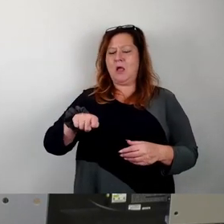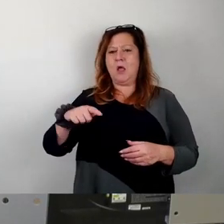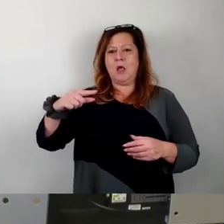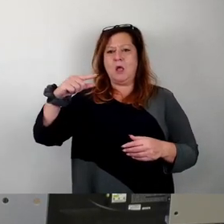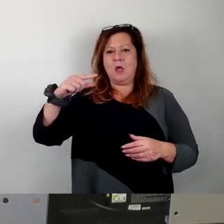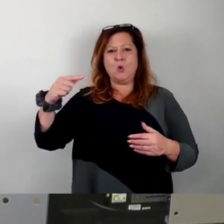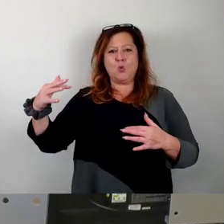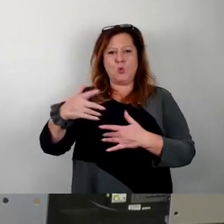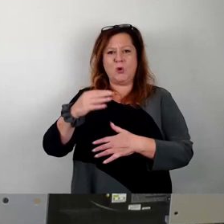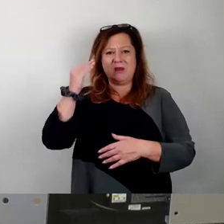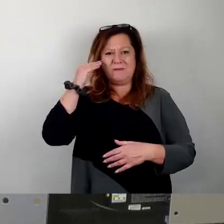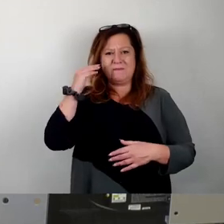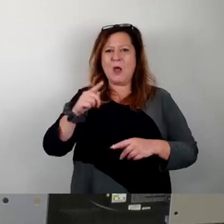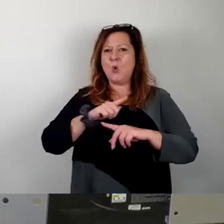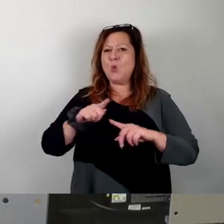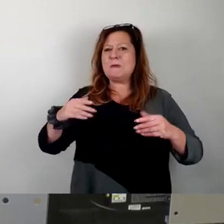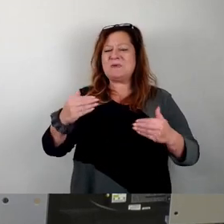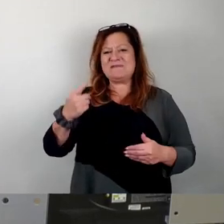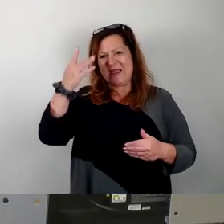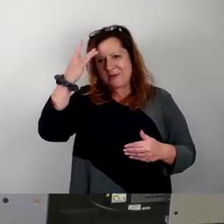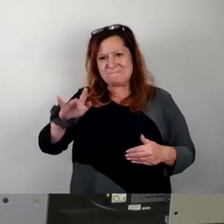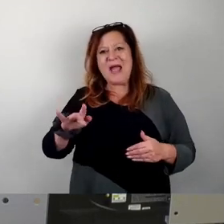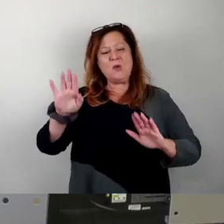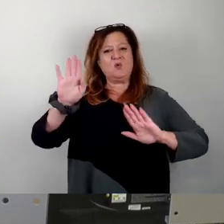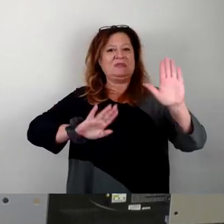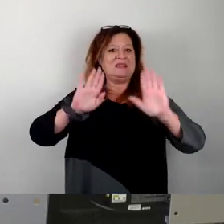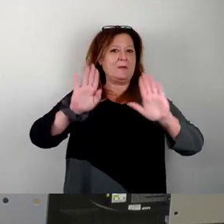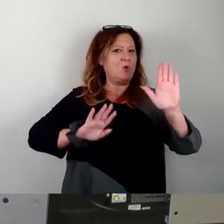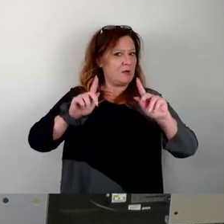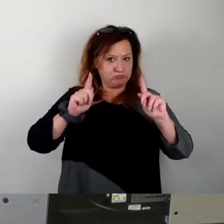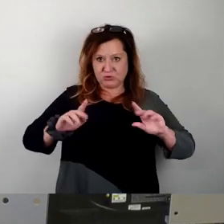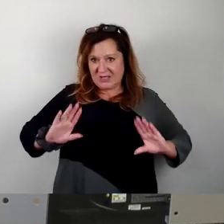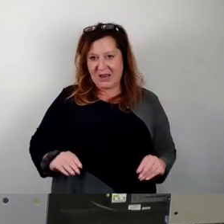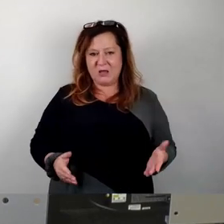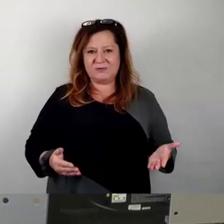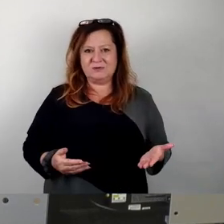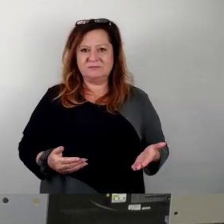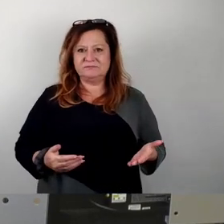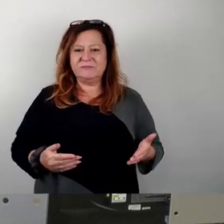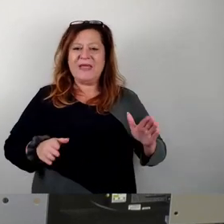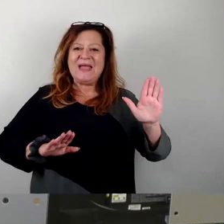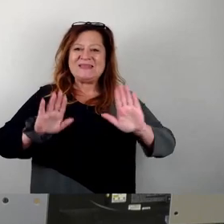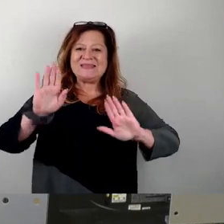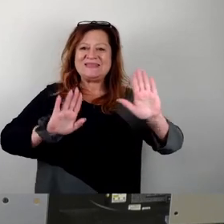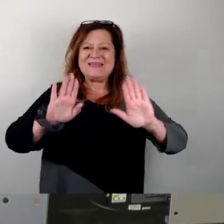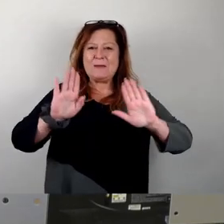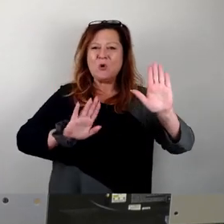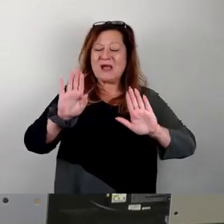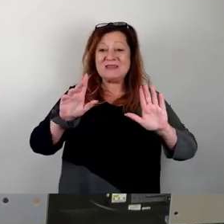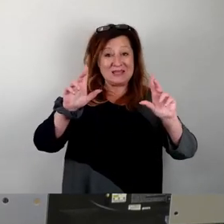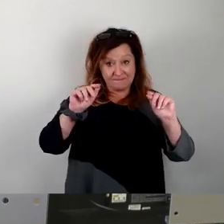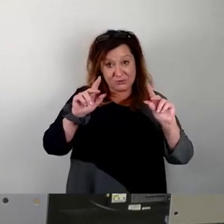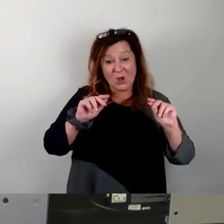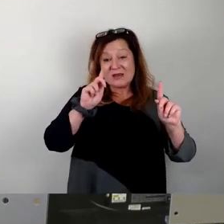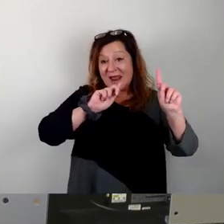auch unbequeme Meinungen sind in der Demokratie erlaubt. Genau, Frau Mühle, Demokratie ist auch schmerzhaft, da sie bedeutet,